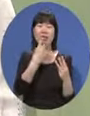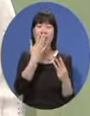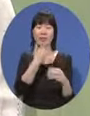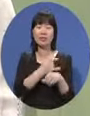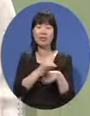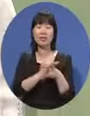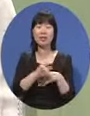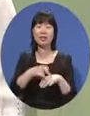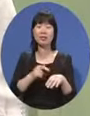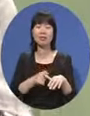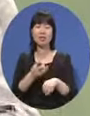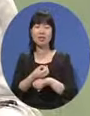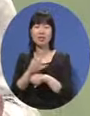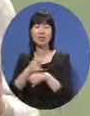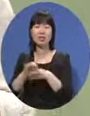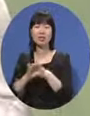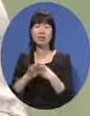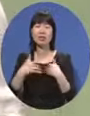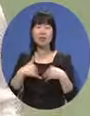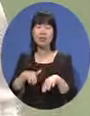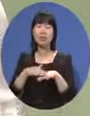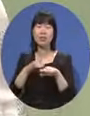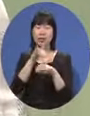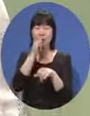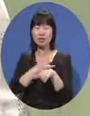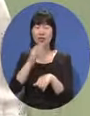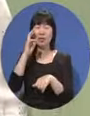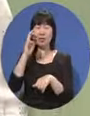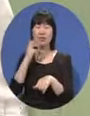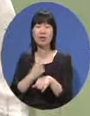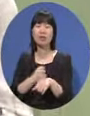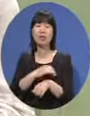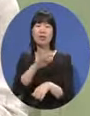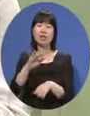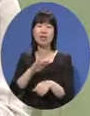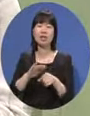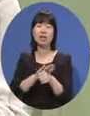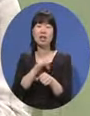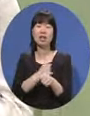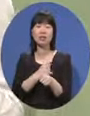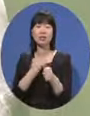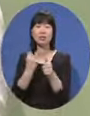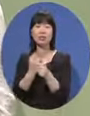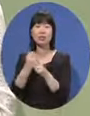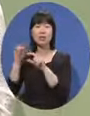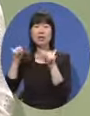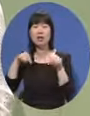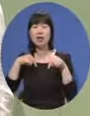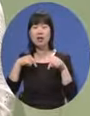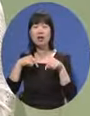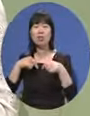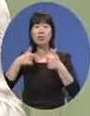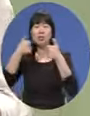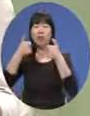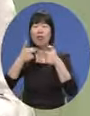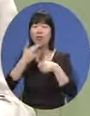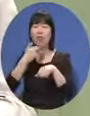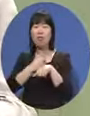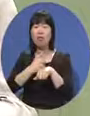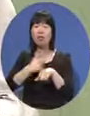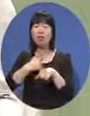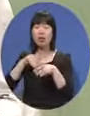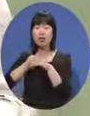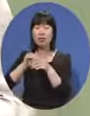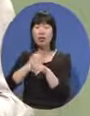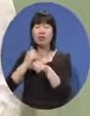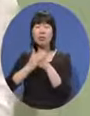마음을 좀 전자라면 피보험 다 풀어요 사실은요 우리가 사랑하는 부부 사이에서 50대 50 이었 있으니까 내가 오늘 설겆이